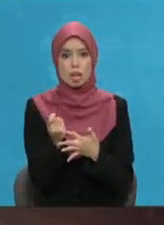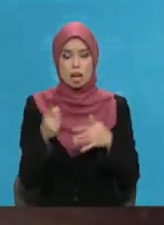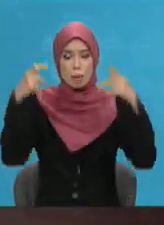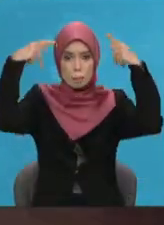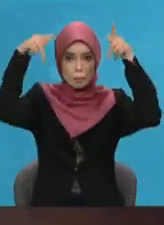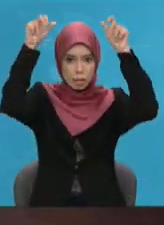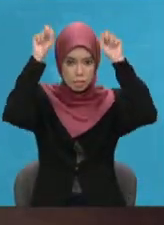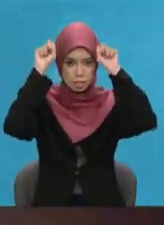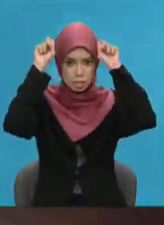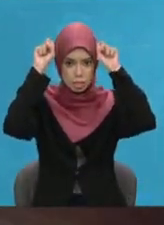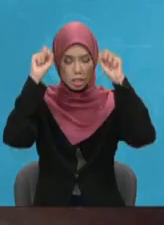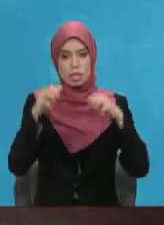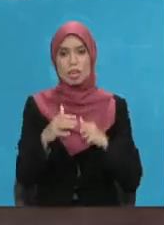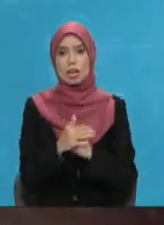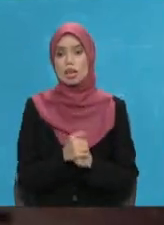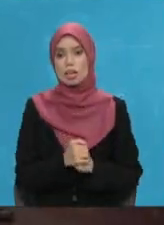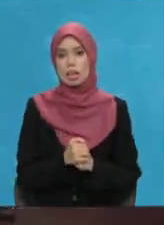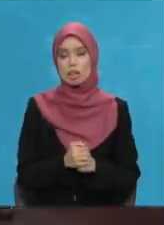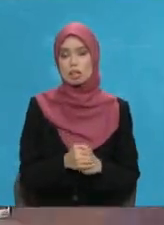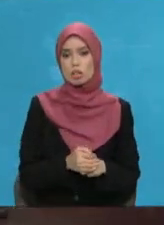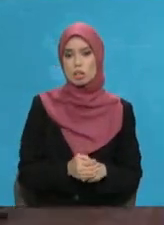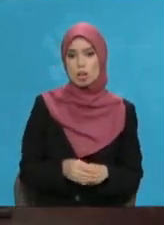Jenderal SM Salahuddin Islam militer